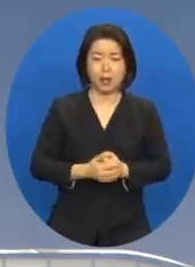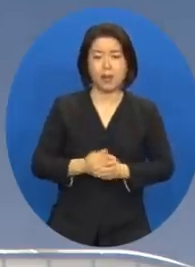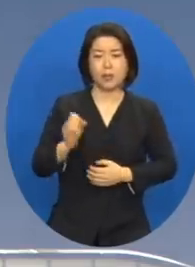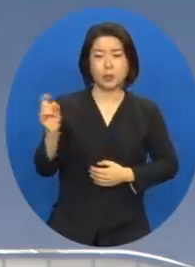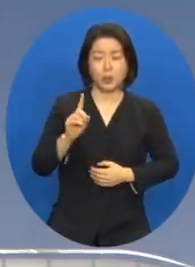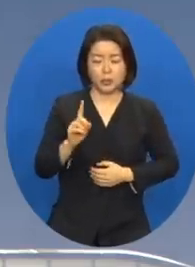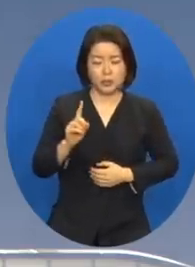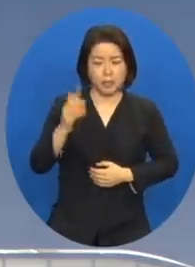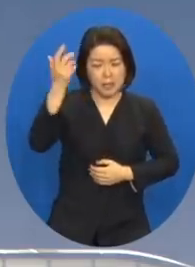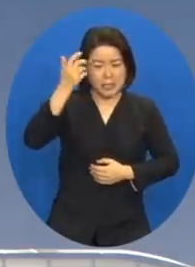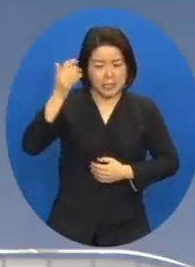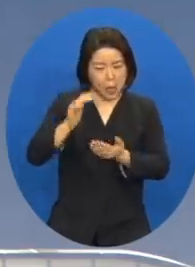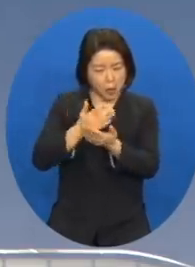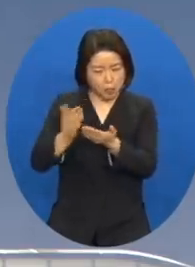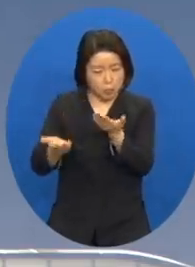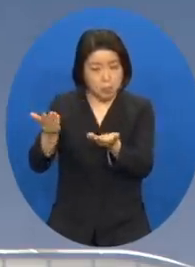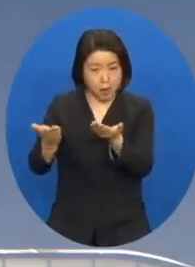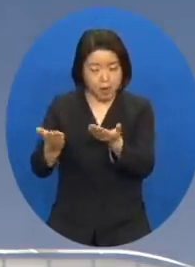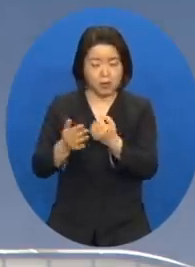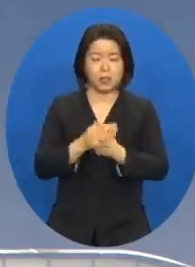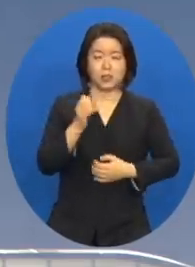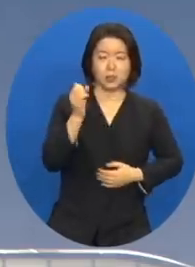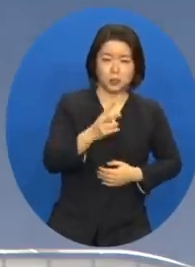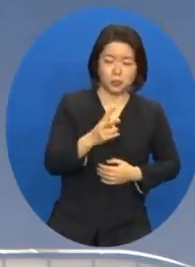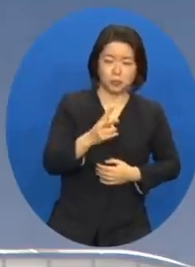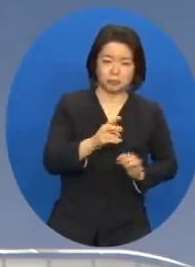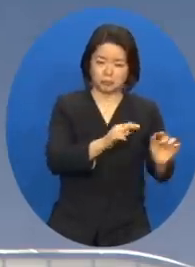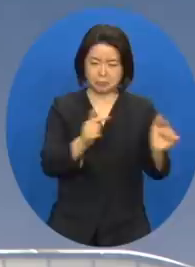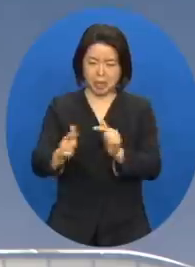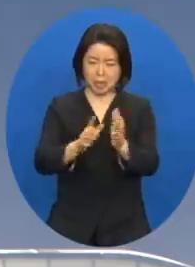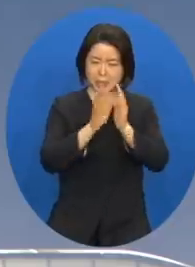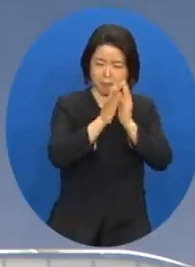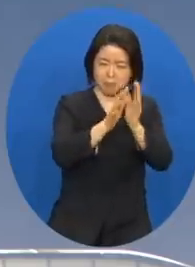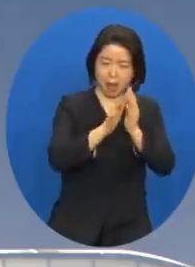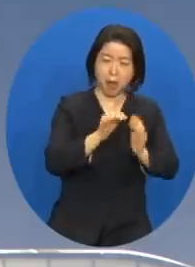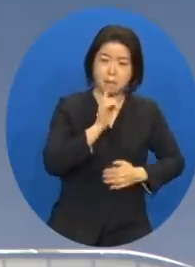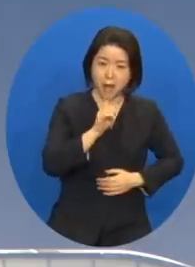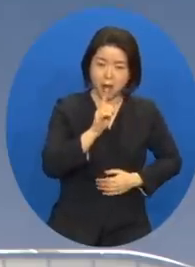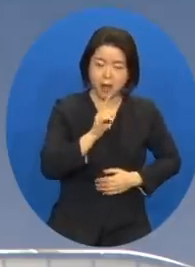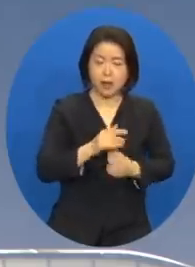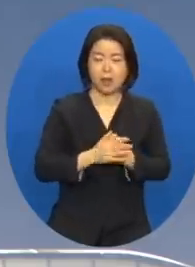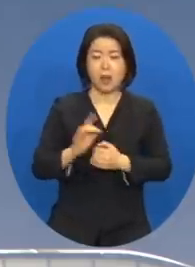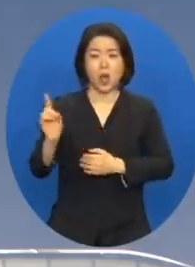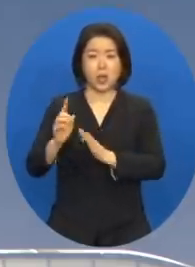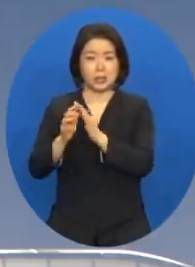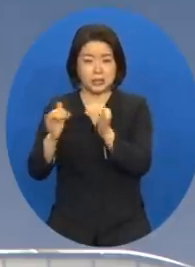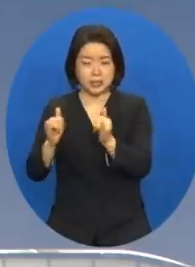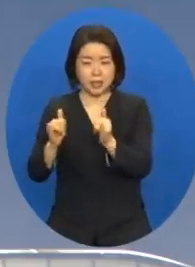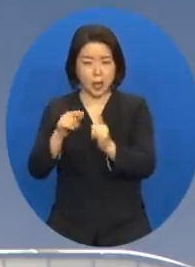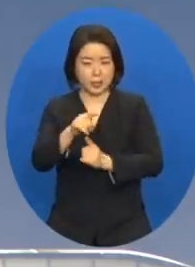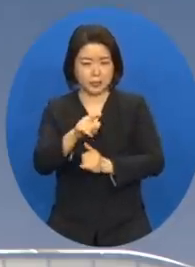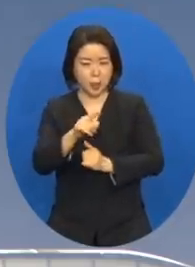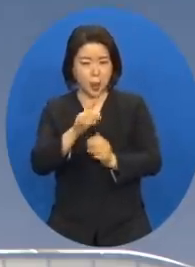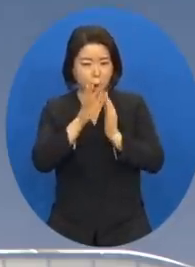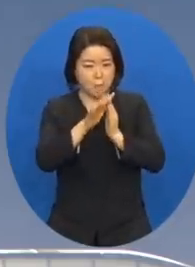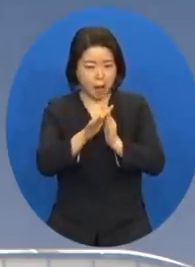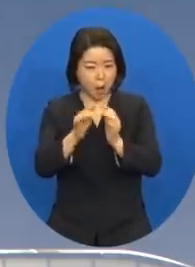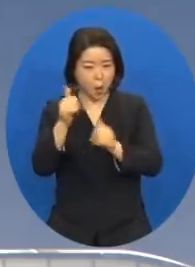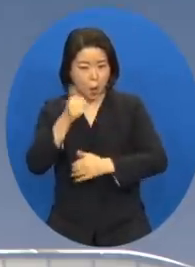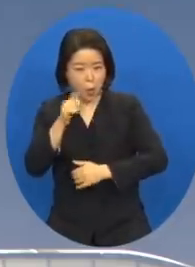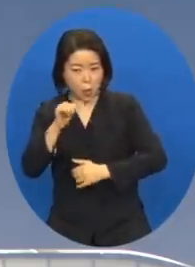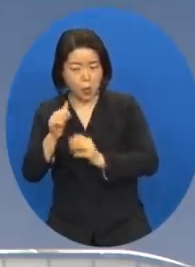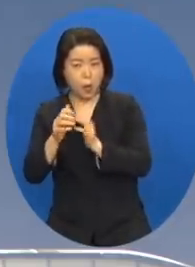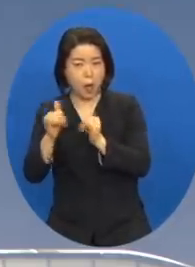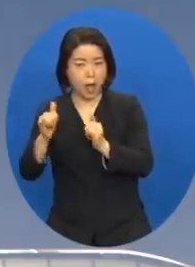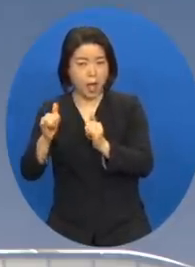사람에게는 영을 분별하는 은사, 어떤 사람에게는 여러 가지 방언을 말하는 은사, 어떤 사람에게는 그 방언을 통역하는 은사를